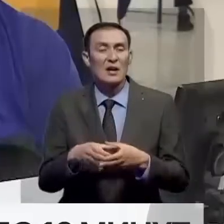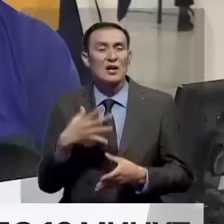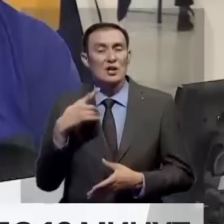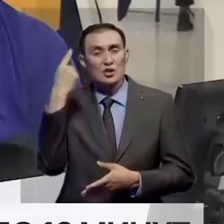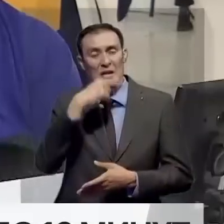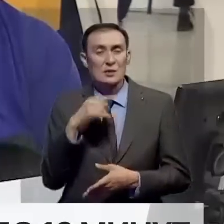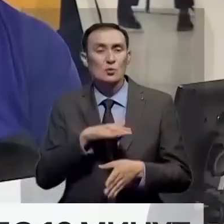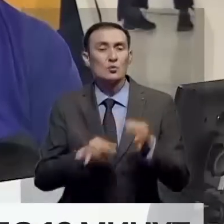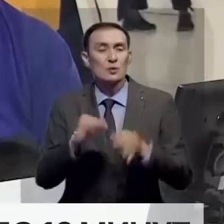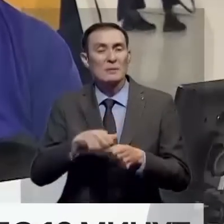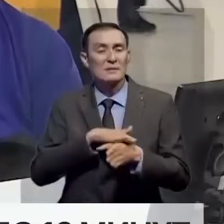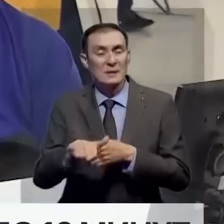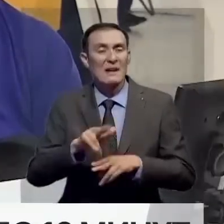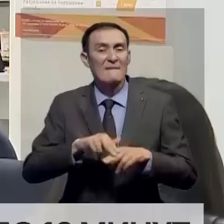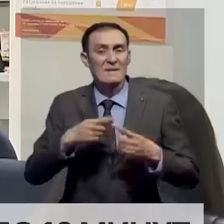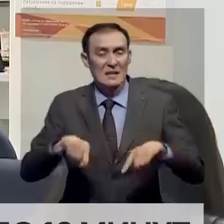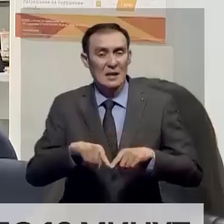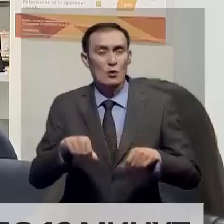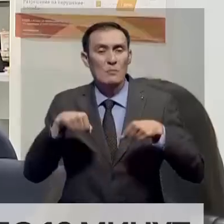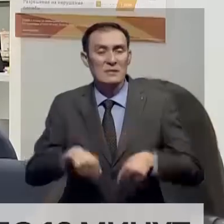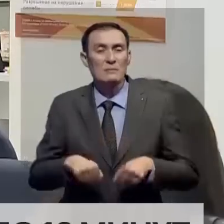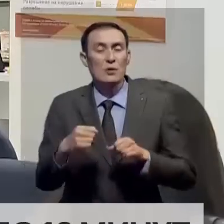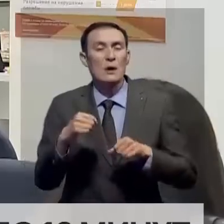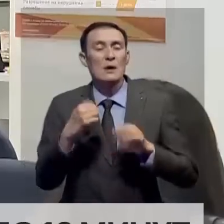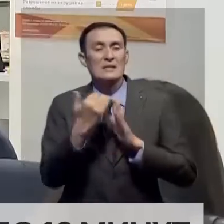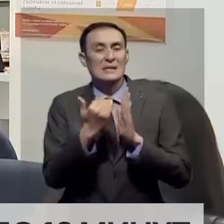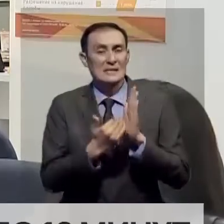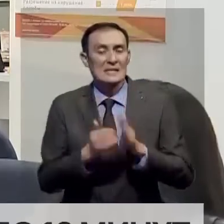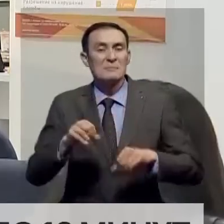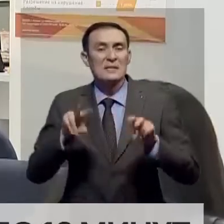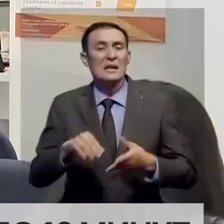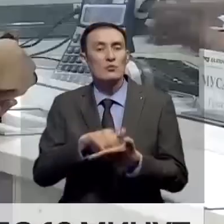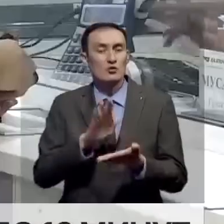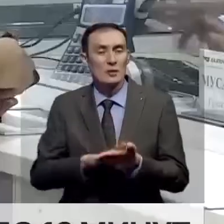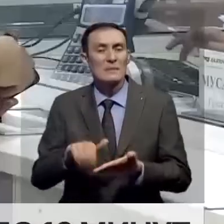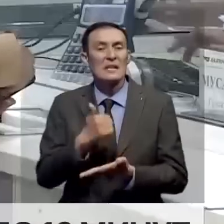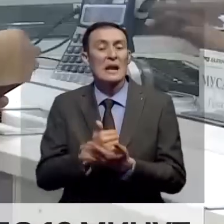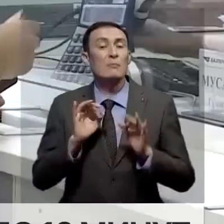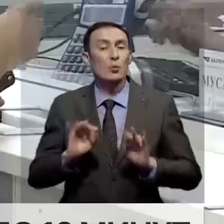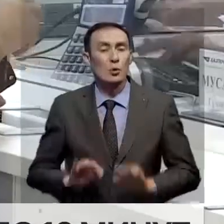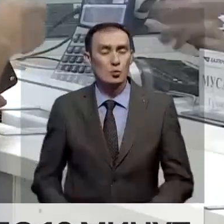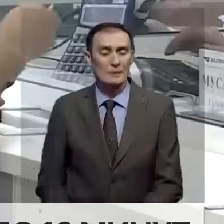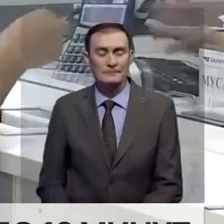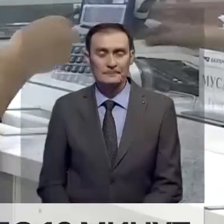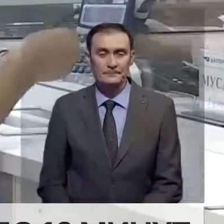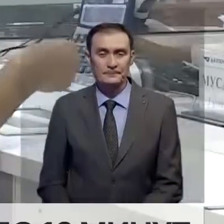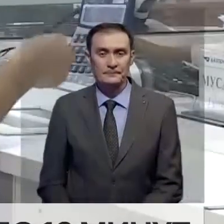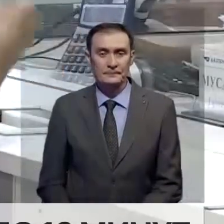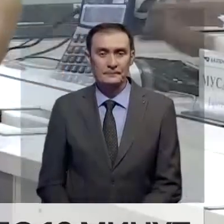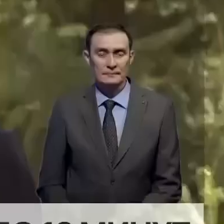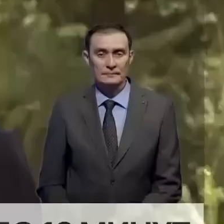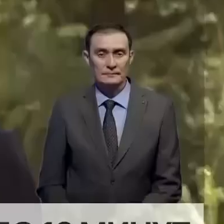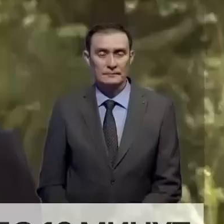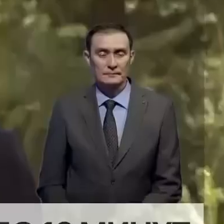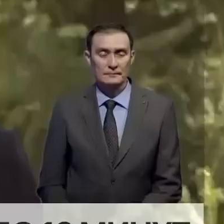судебных исполнителей, МВД и Комитет по правовой статистике и специальным учетам Генпрокуратуры.